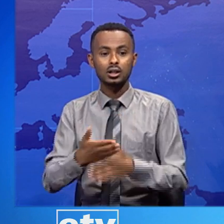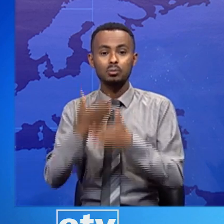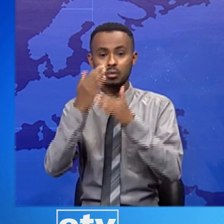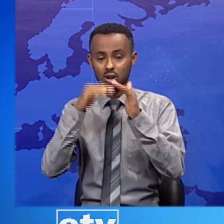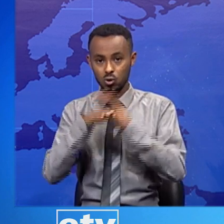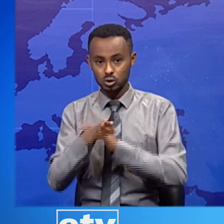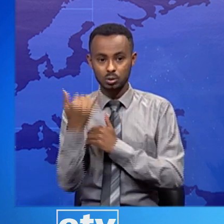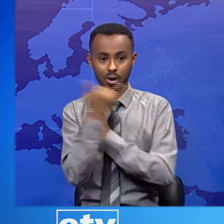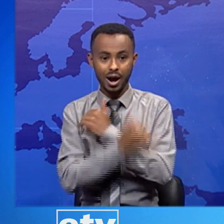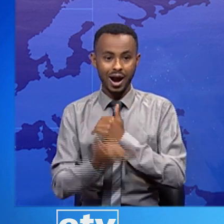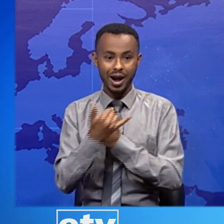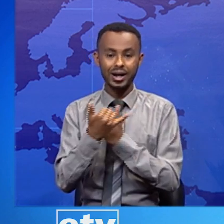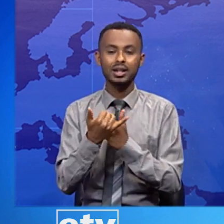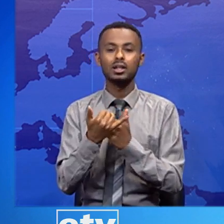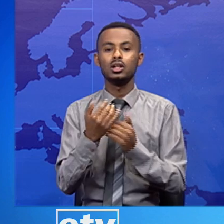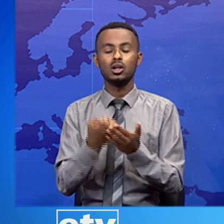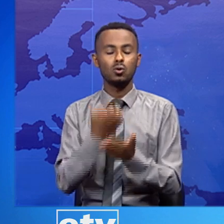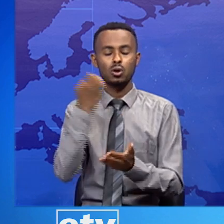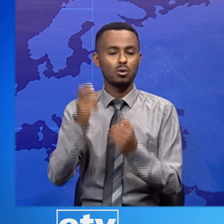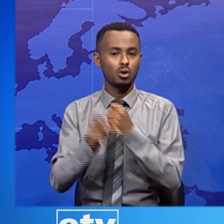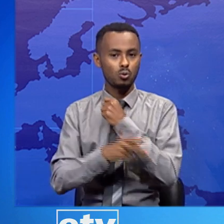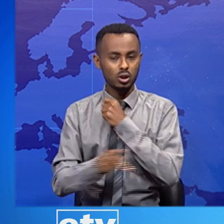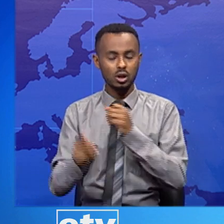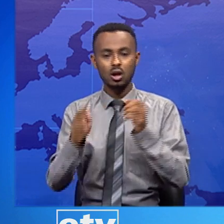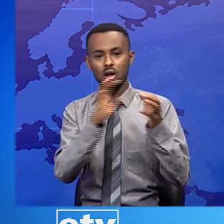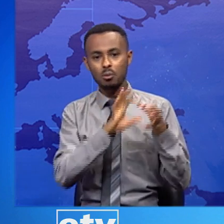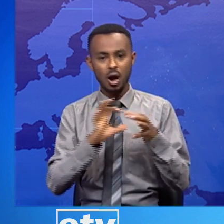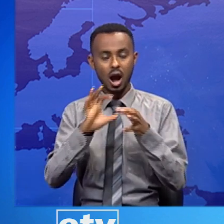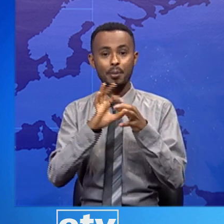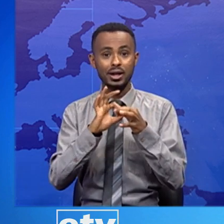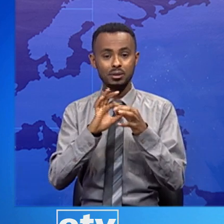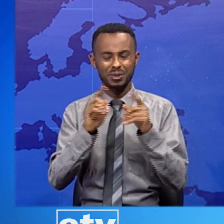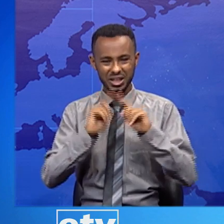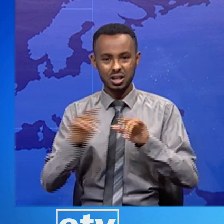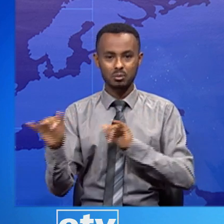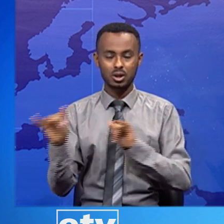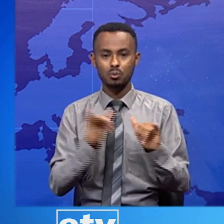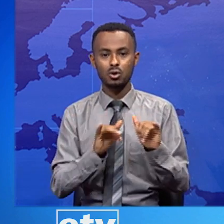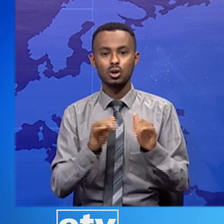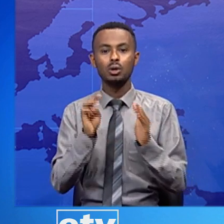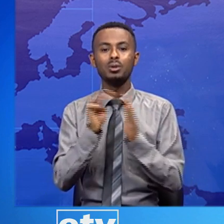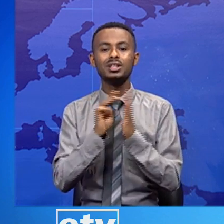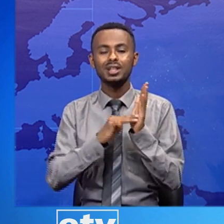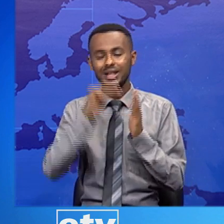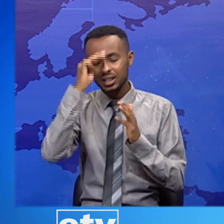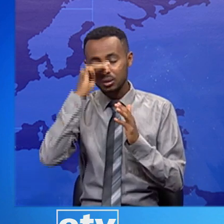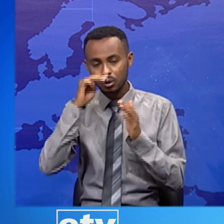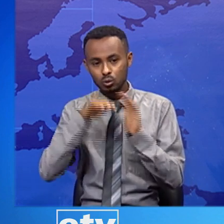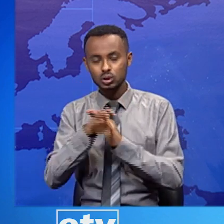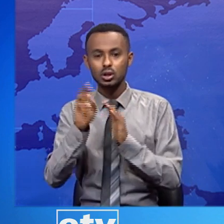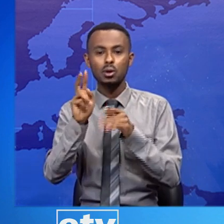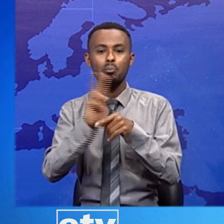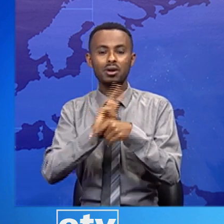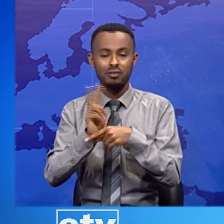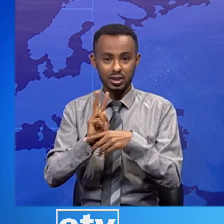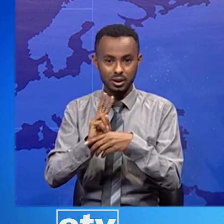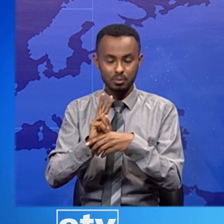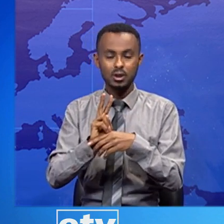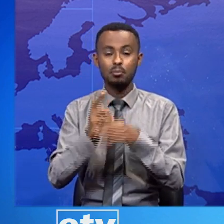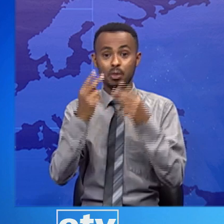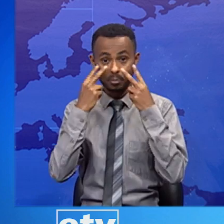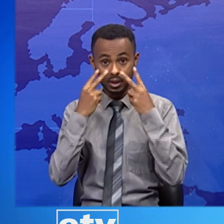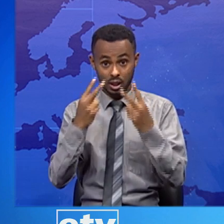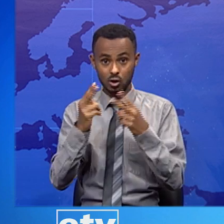ውስጥ በሀገር ኢኮኖሚም በለ ፖለቲካም በለ ማህበረሰብም በለ በተለይም ደግሞ በስነ ጥበብ ውስጥ በፊልም